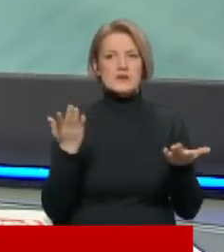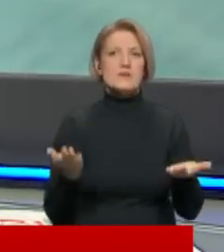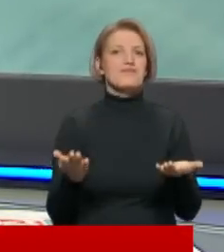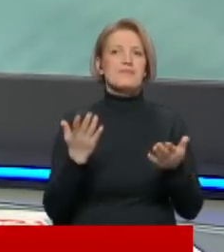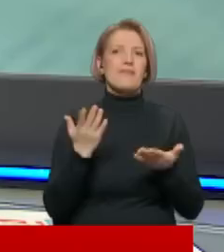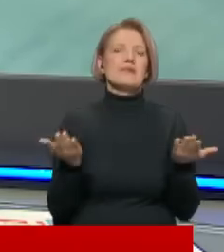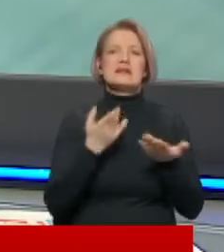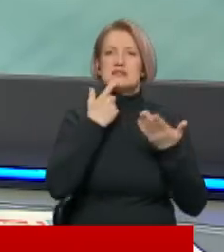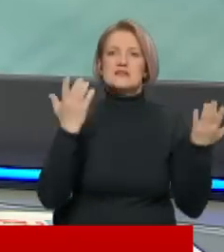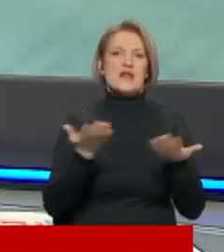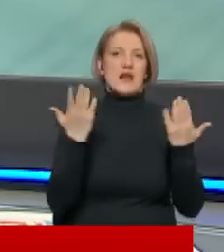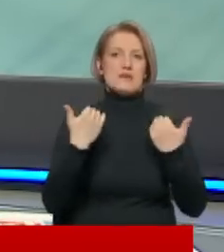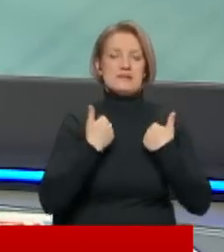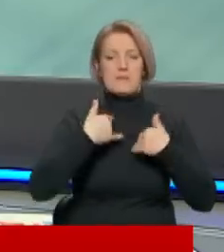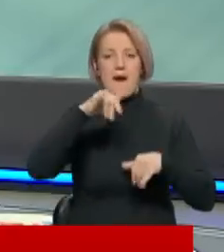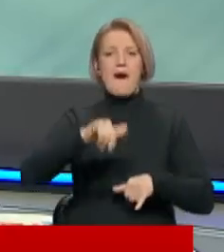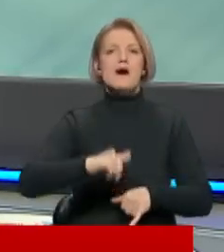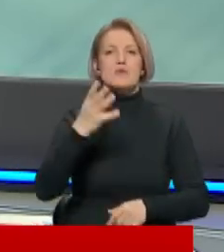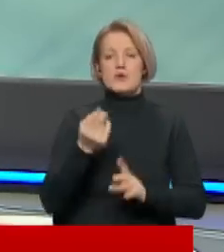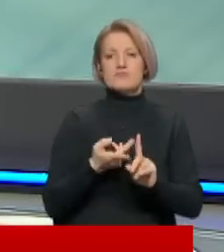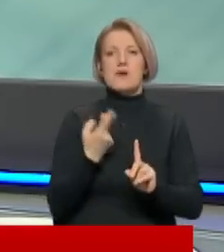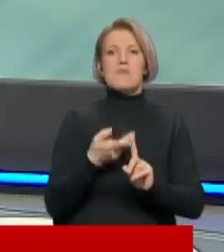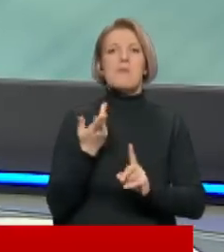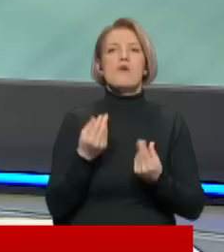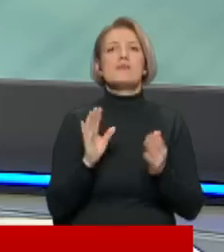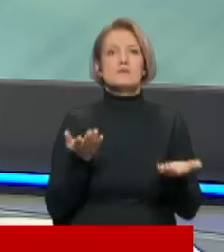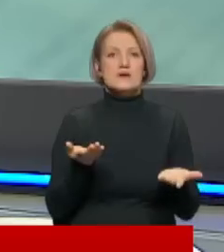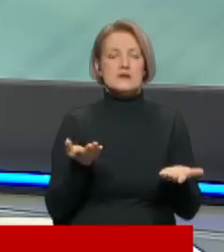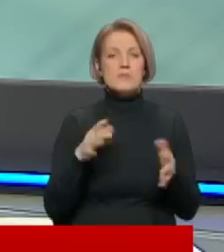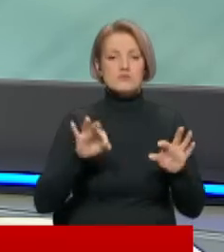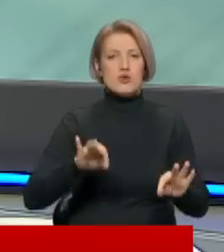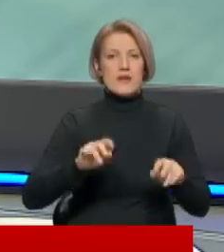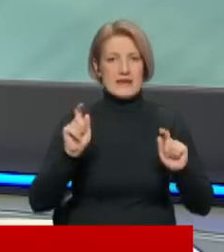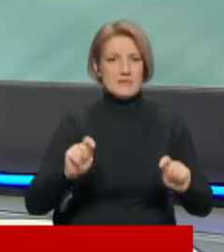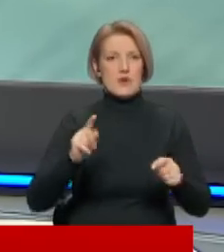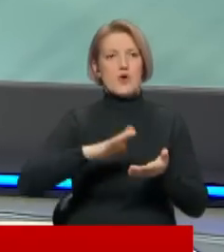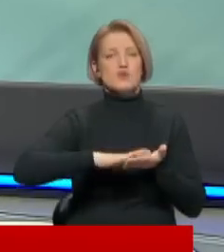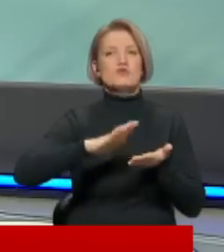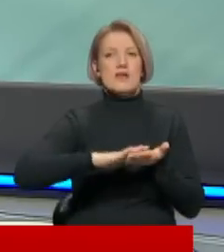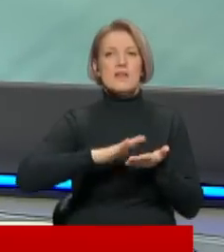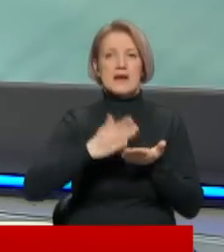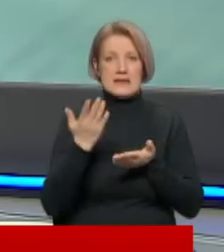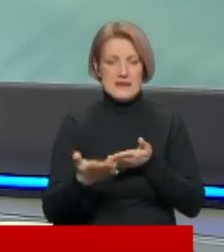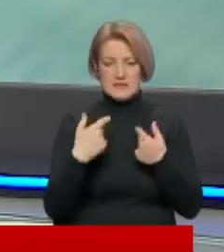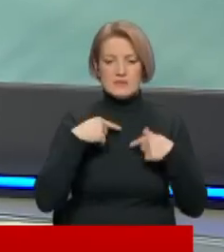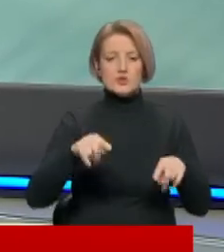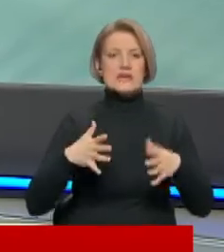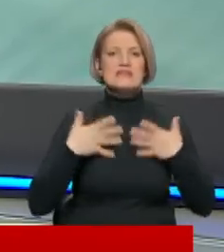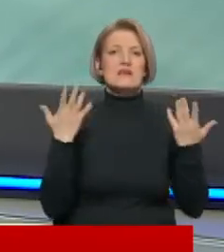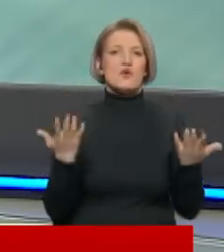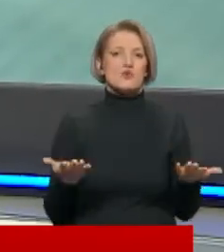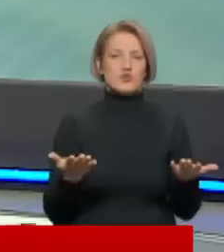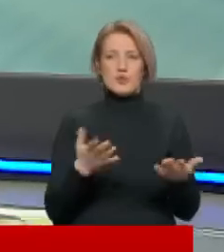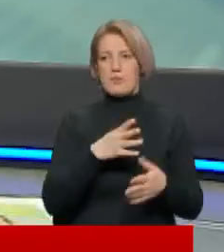zaten senelerce bizim hakkımız gasp edilmedi mi burada yapılan o düzenlemeyle biz bunu istemiyoruz artık